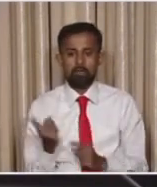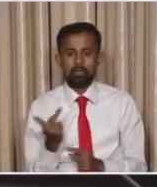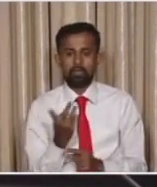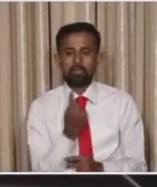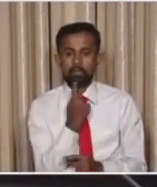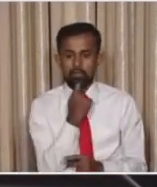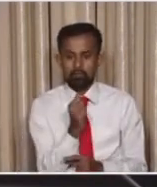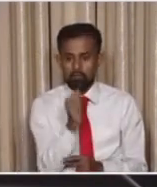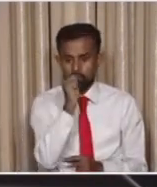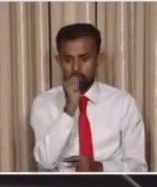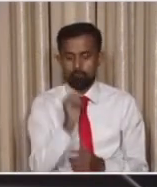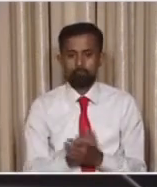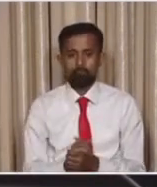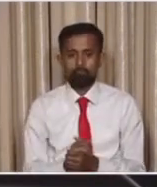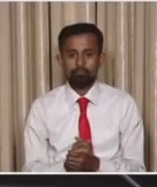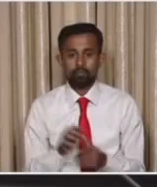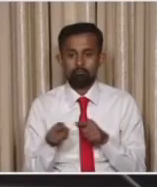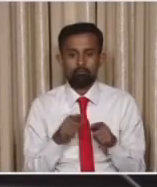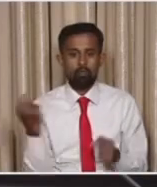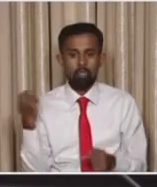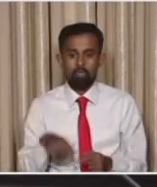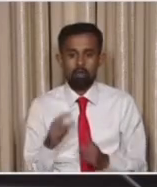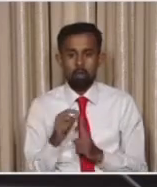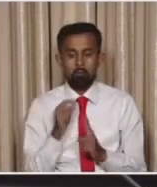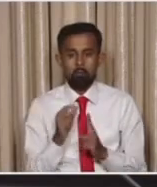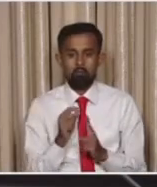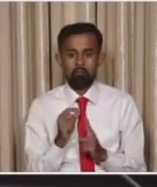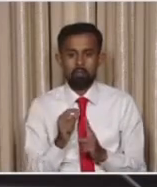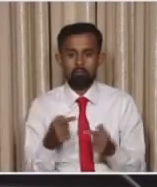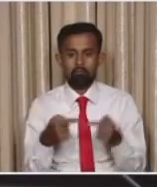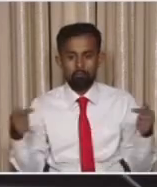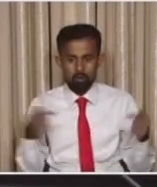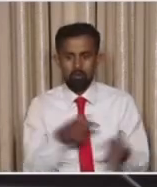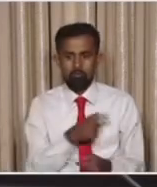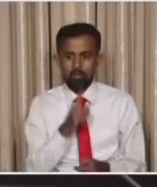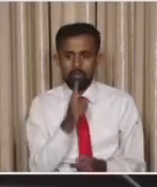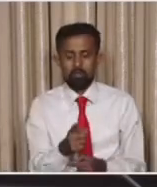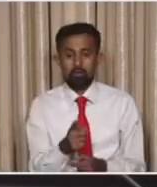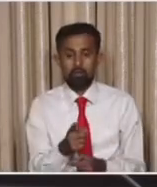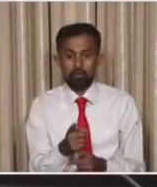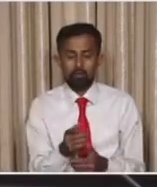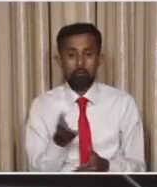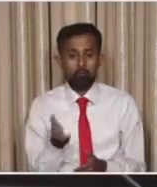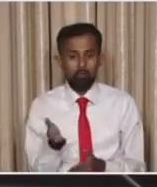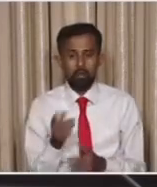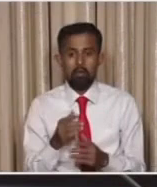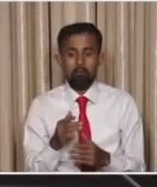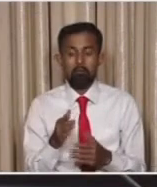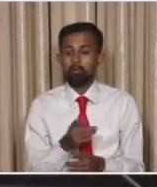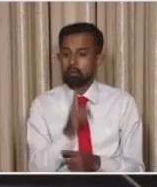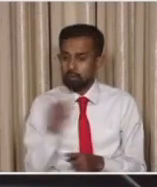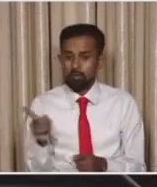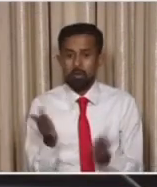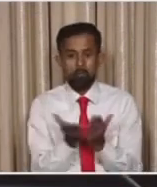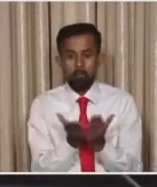පානය කරන්න. ඒ නිසා ඒ වගේ දේවල් ගෙනල්ලා මේ පාර්ලිමේන්තුවට ගෙනල්ලා මම විපක්ෂ නායකතුමාට කියනවා කරුණා කරලා මේ අයට පාඩමක් කියලා දෙන්න